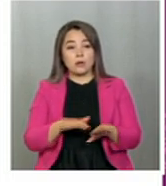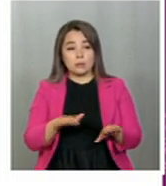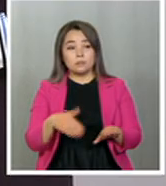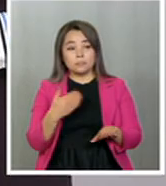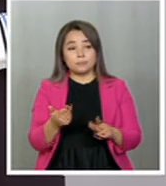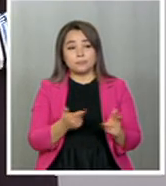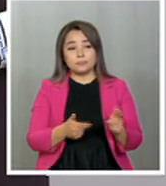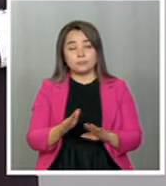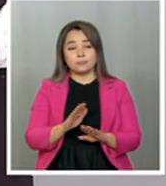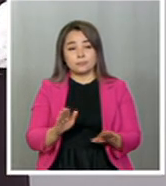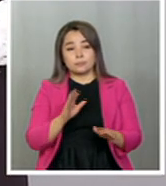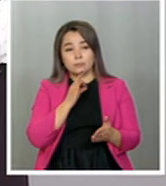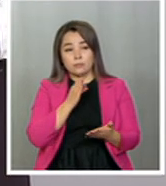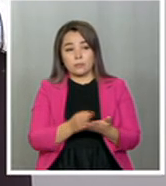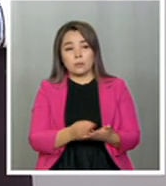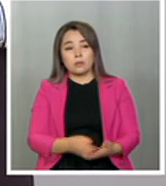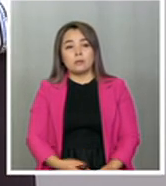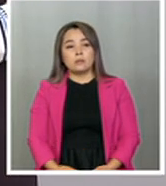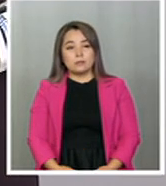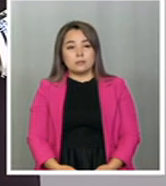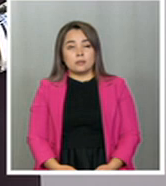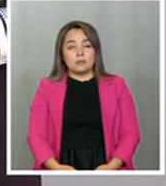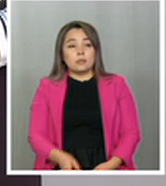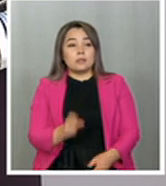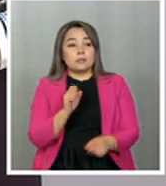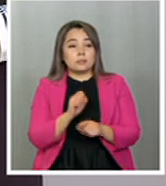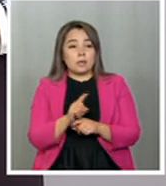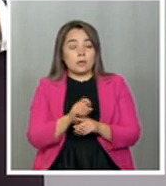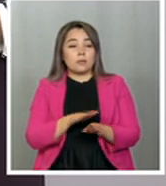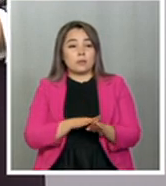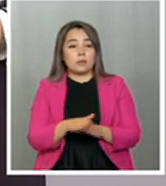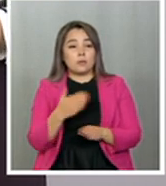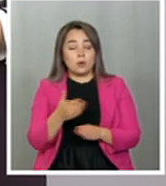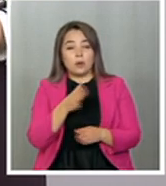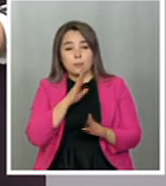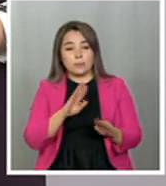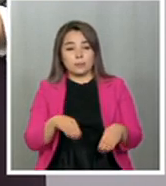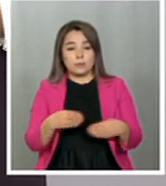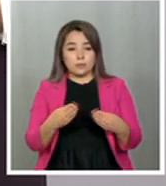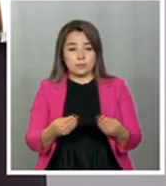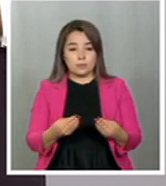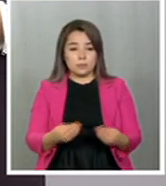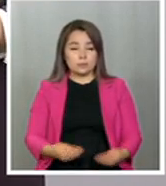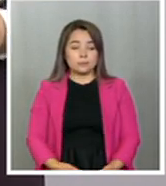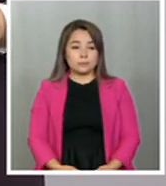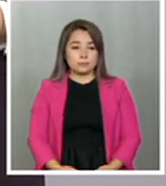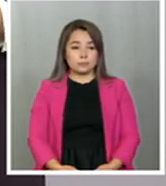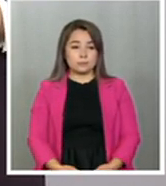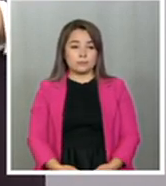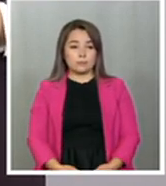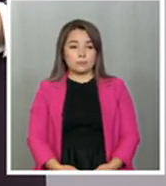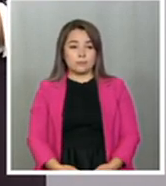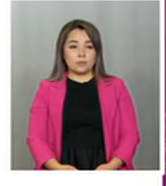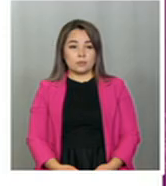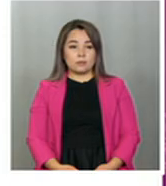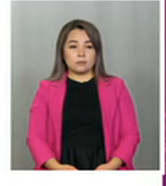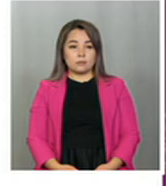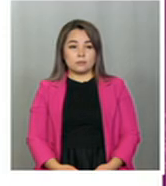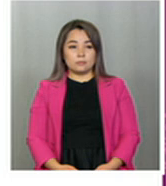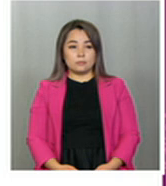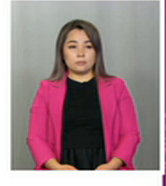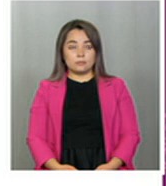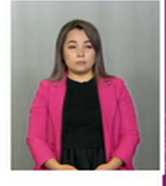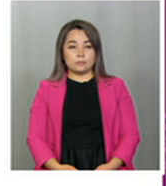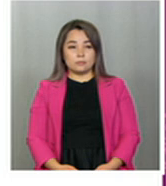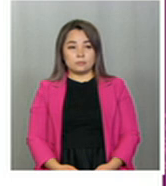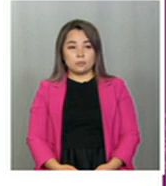емес. Оқушылар, тапсырманы орындауға сіздерге уақыт беріледі. Сіздерге сәттілік тілеймін.